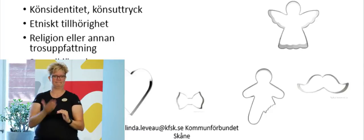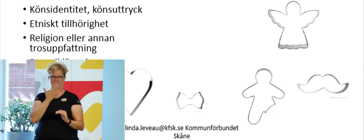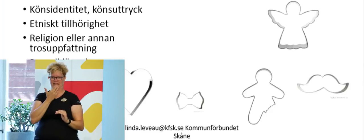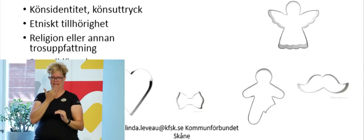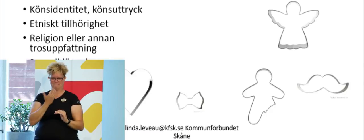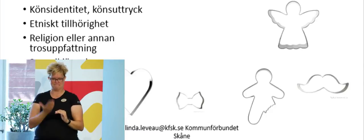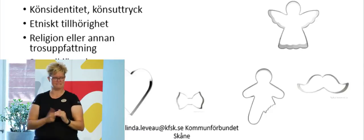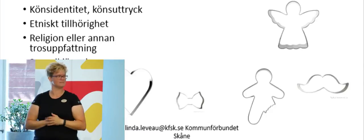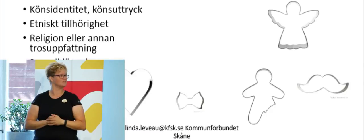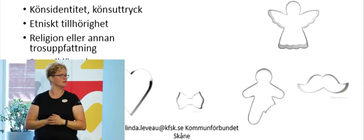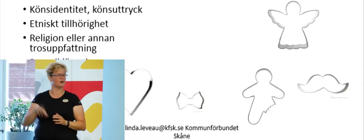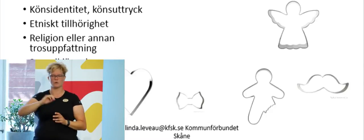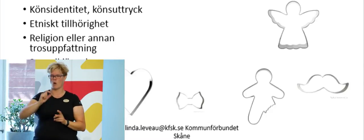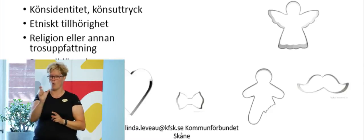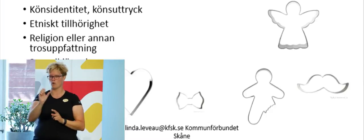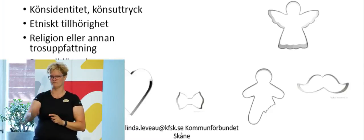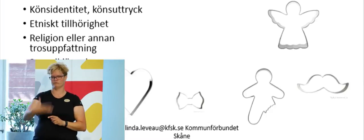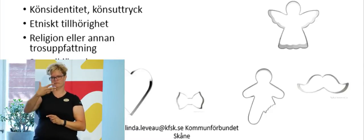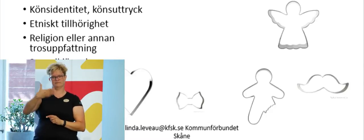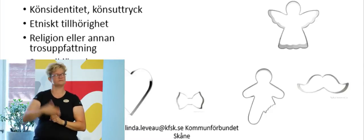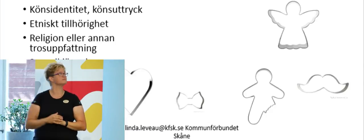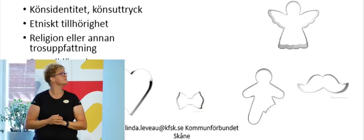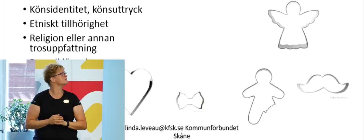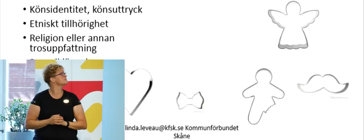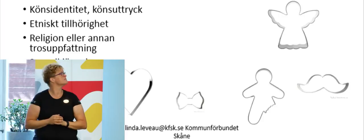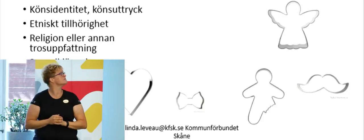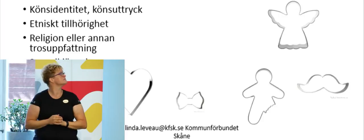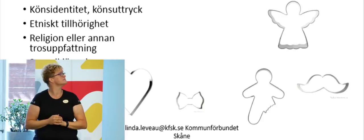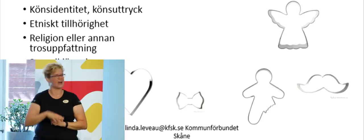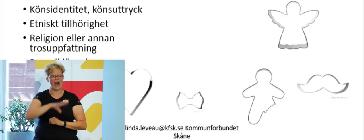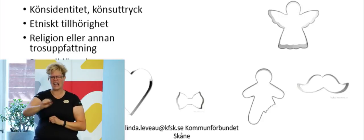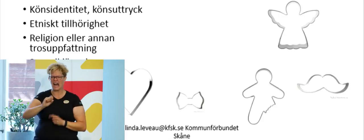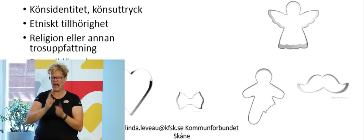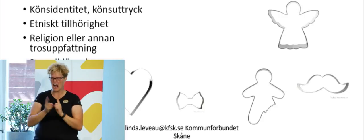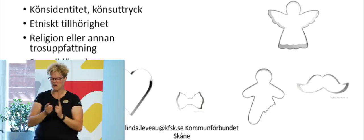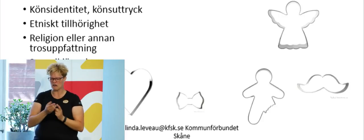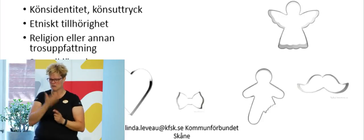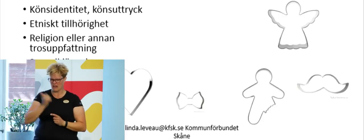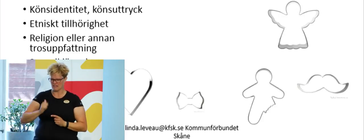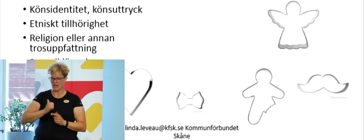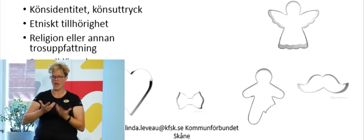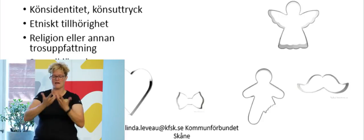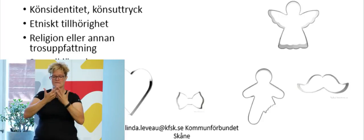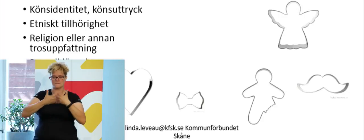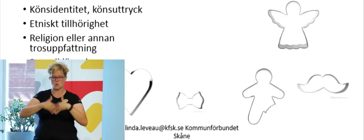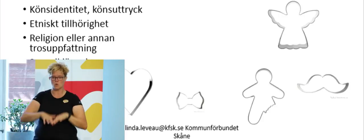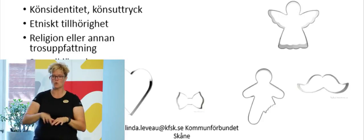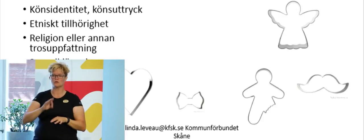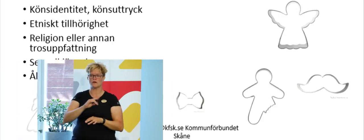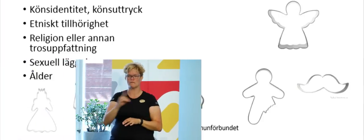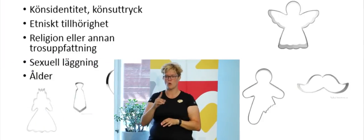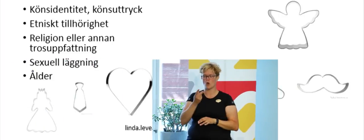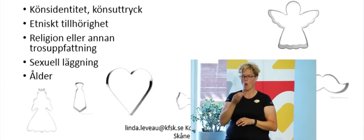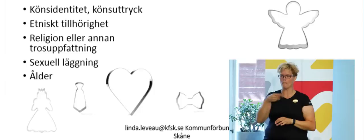så kommer det fram ett ord här som alla kanske inte använder sig av. Funktionsfullkomlighet.